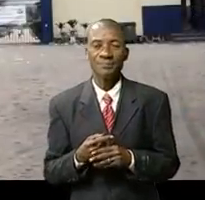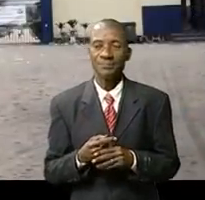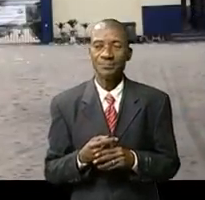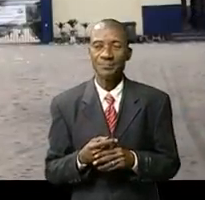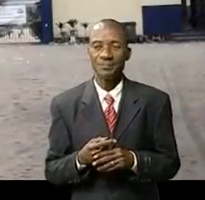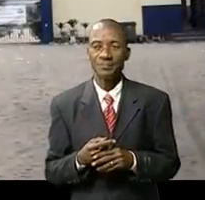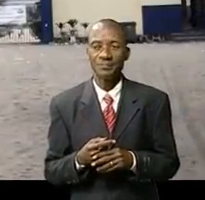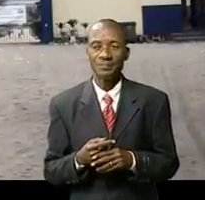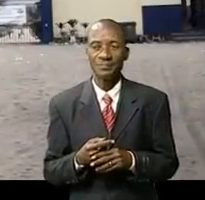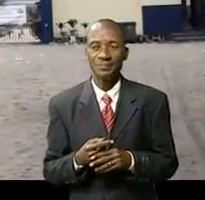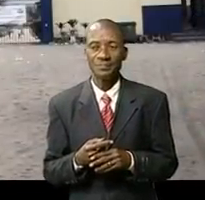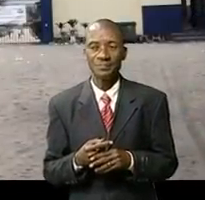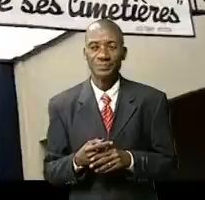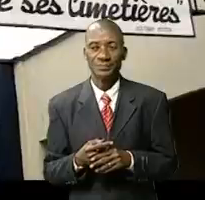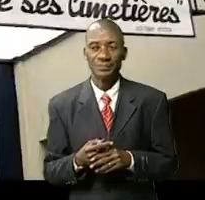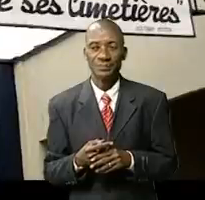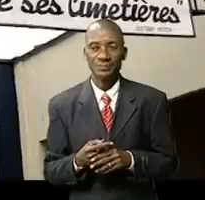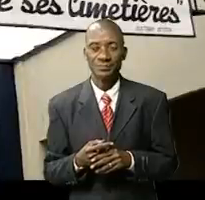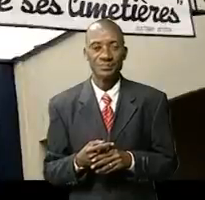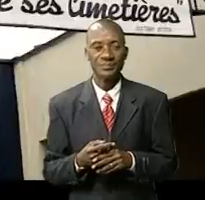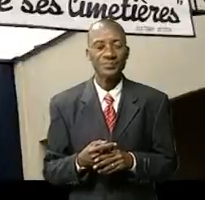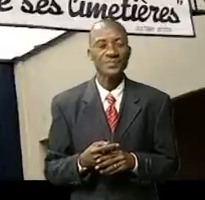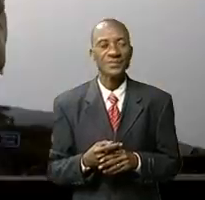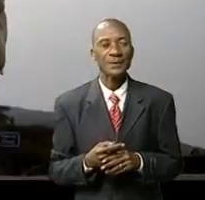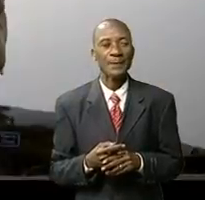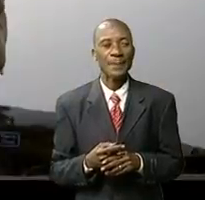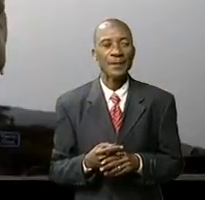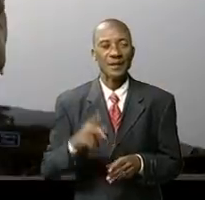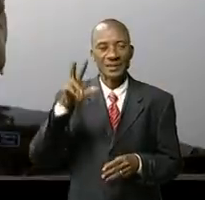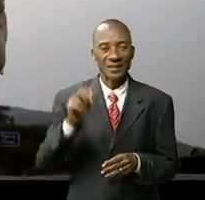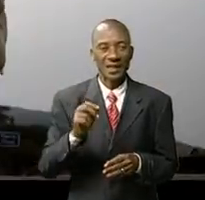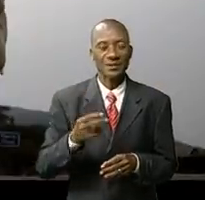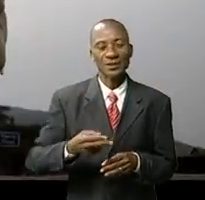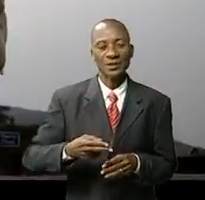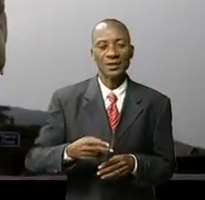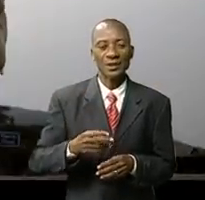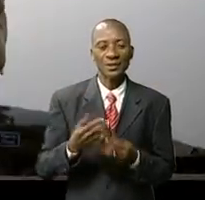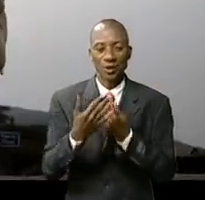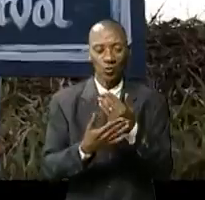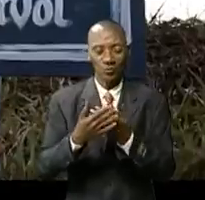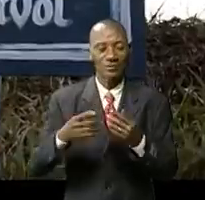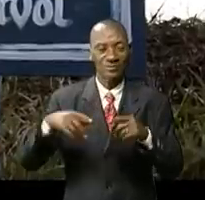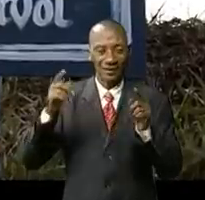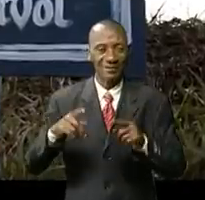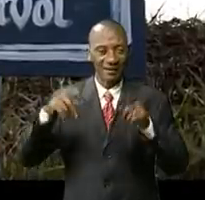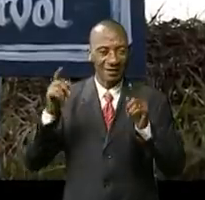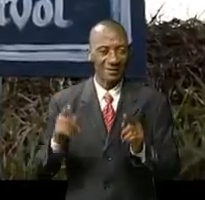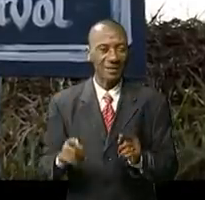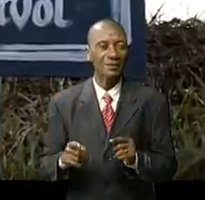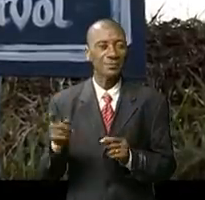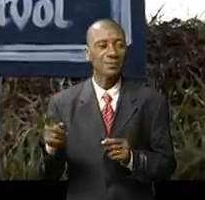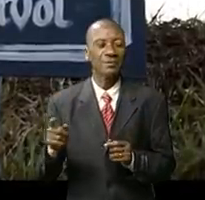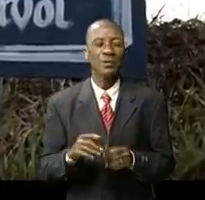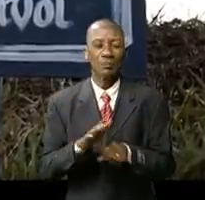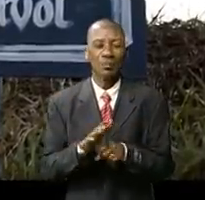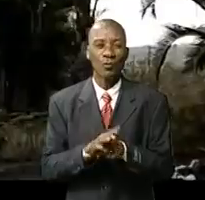Les disparus sont à l'honneur les 30 août de chaque année. Plusieurs cimetières ne consacrent pas un espace spécifique pour les morts dont